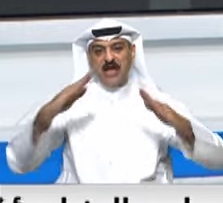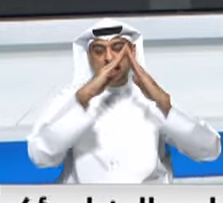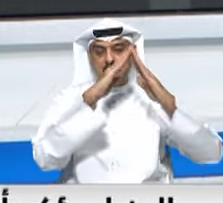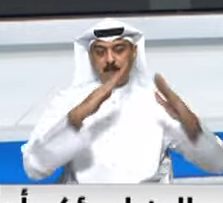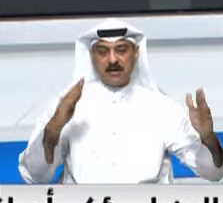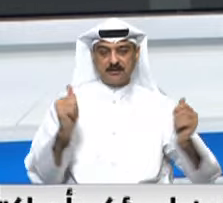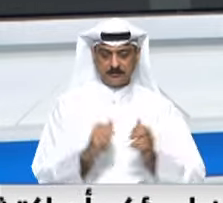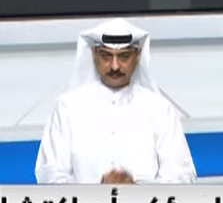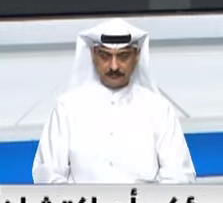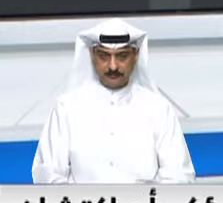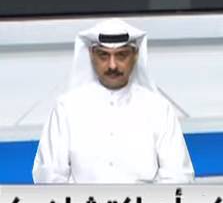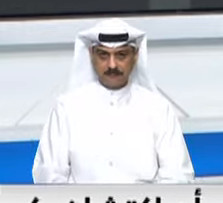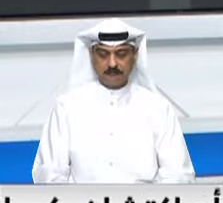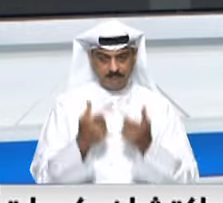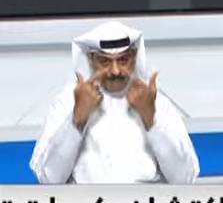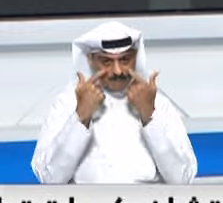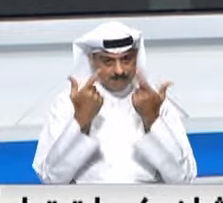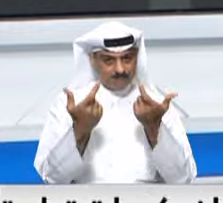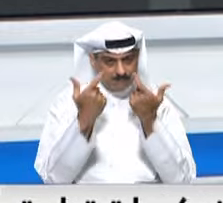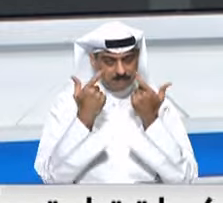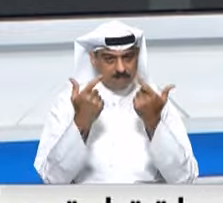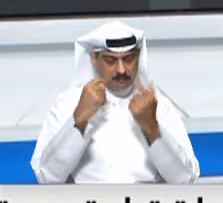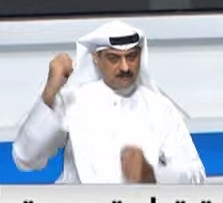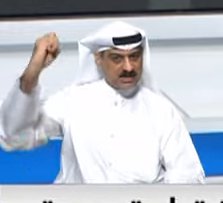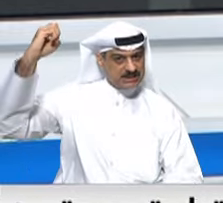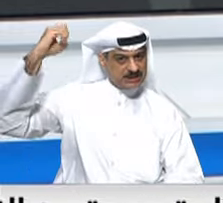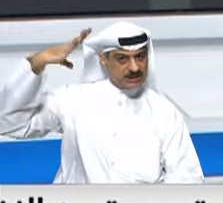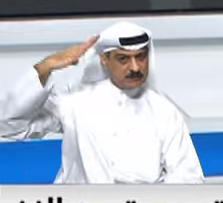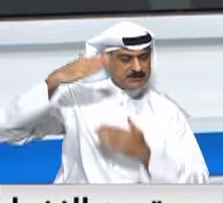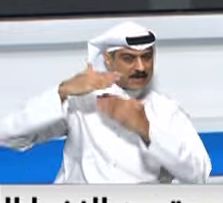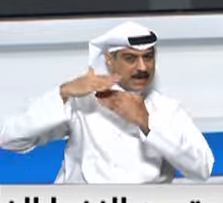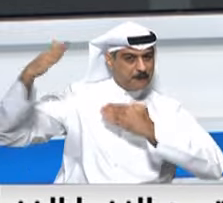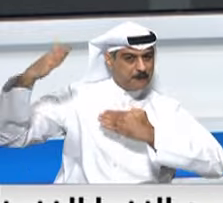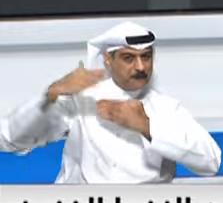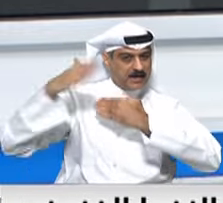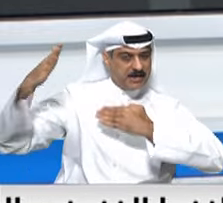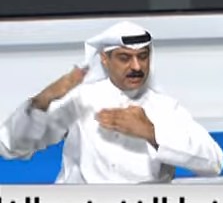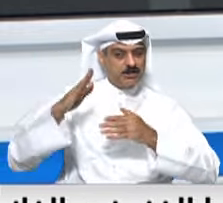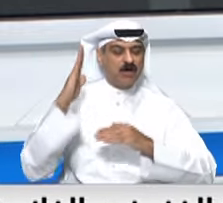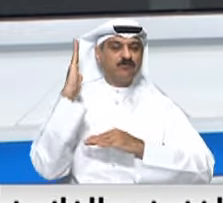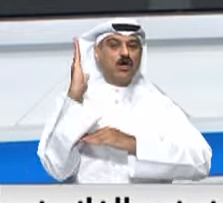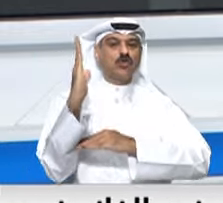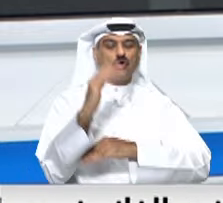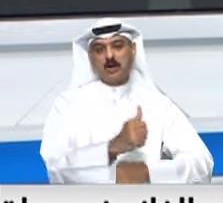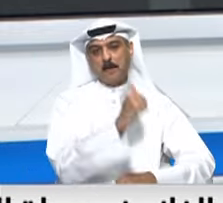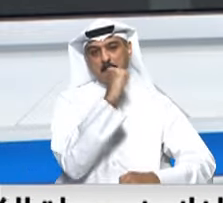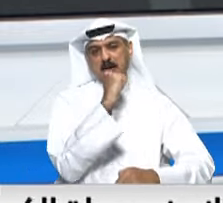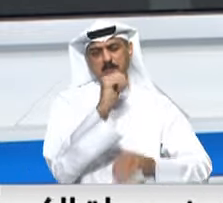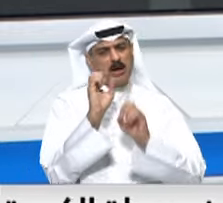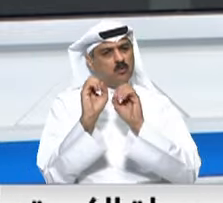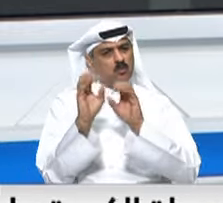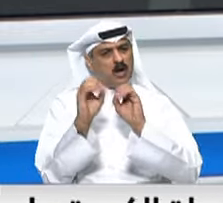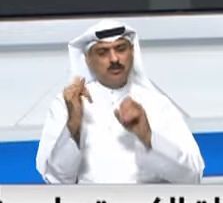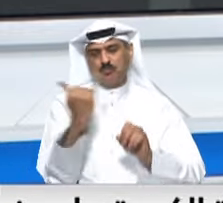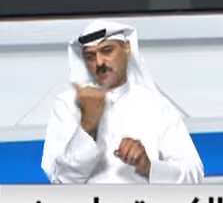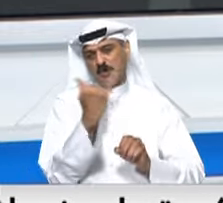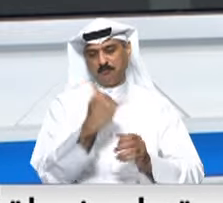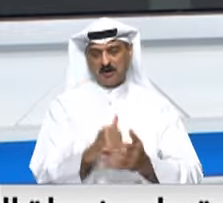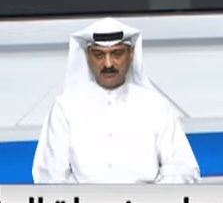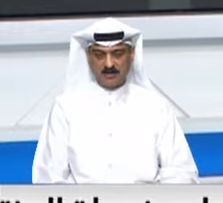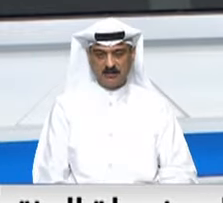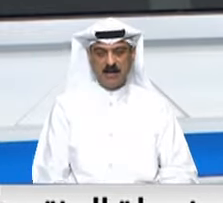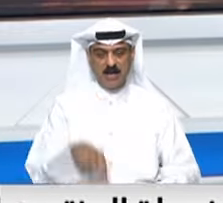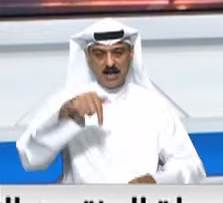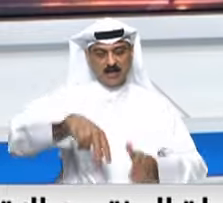والمكشوفه ديروا بالكم وتجنبوا اشعه الشمس المباشره خلال فتره الظهيره وكثروا من شرب السوائل نشرتنا الجويه تنتهي والان